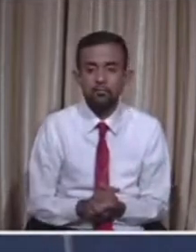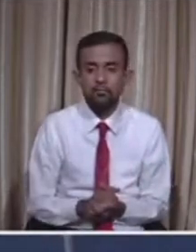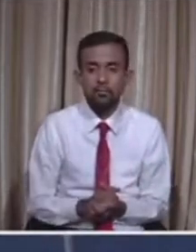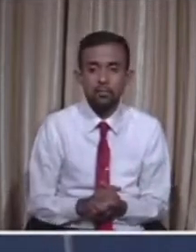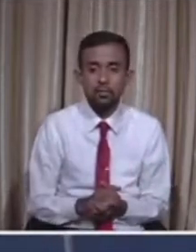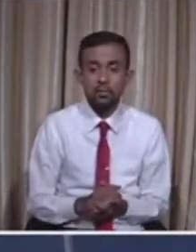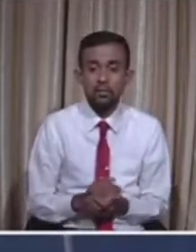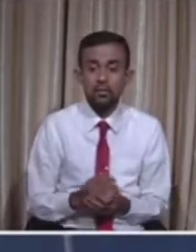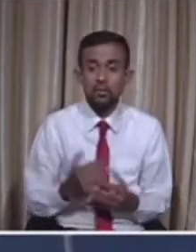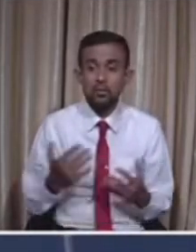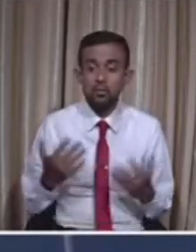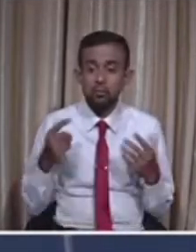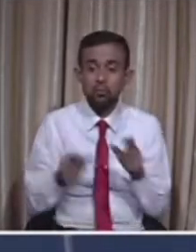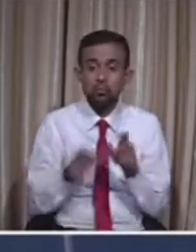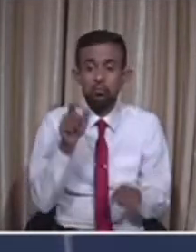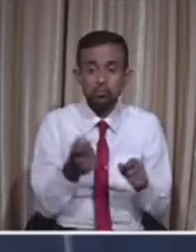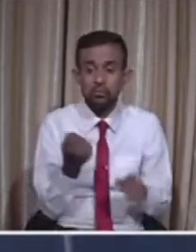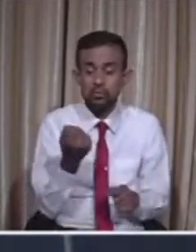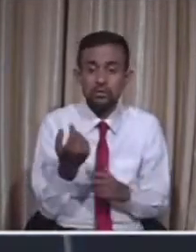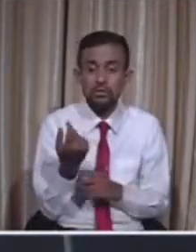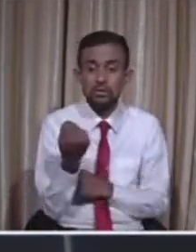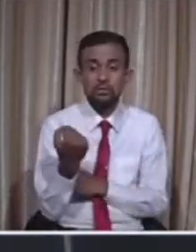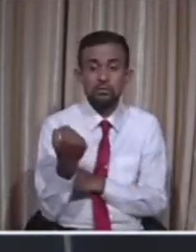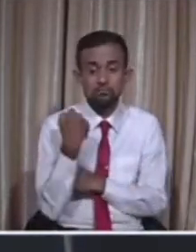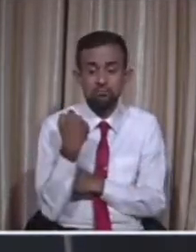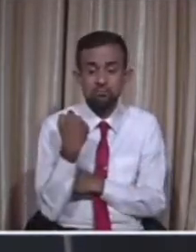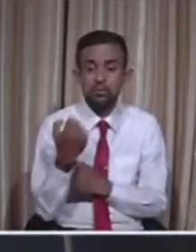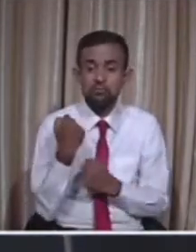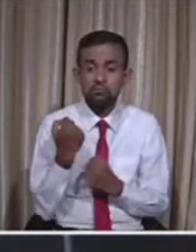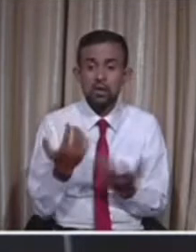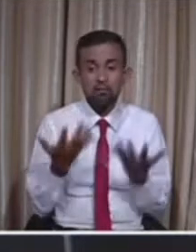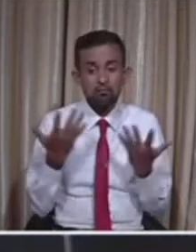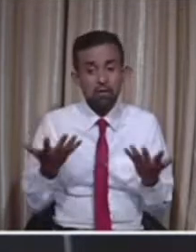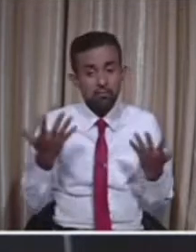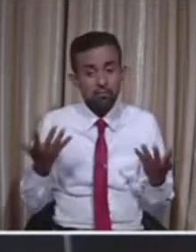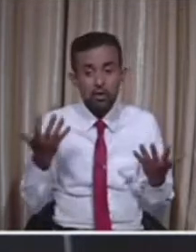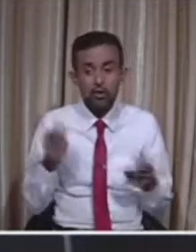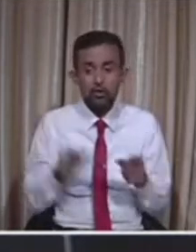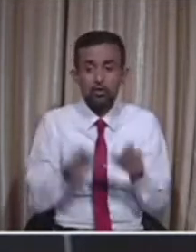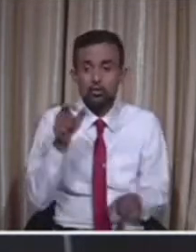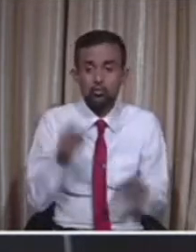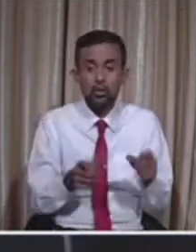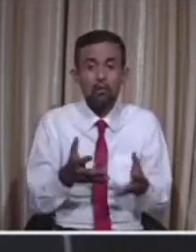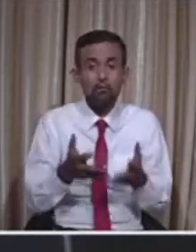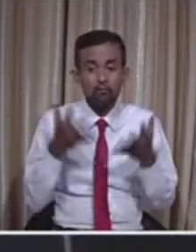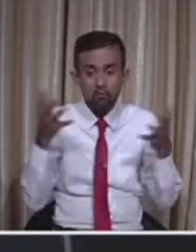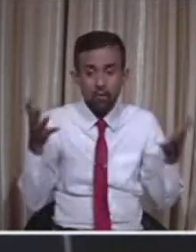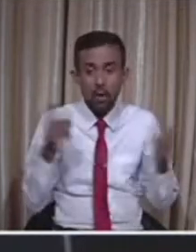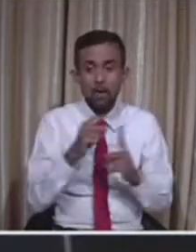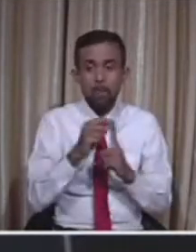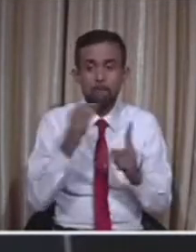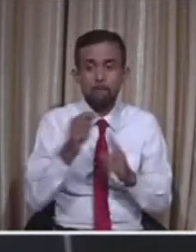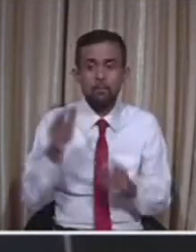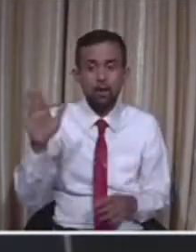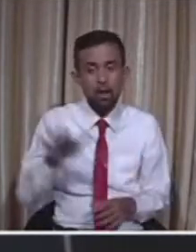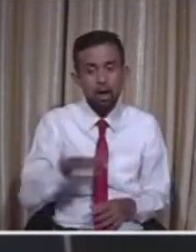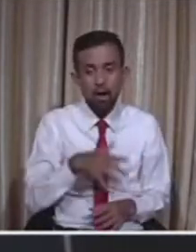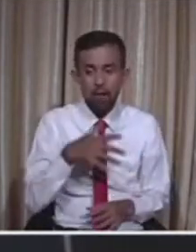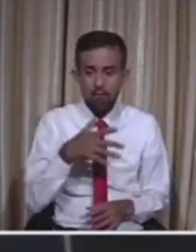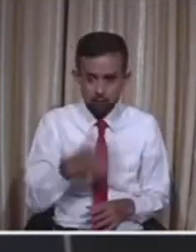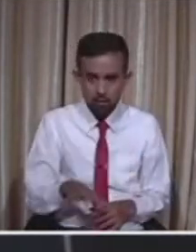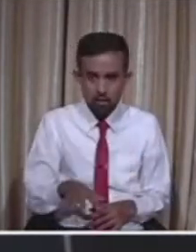bahu balaya mudal balaya tawat vivida balayan thibitcha yam yam piris thamai wadipura parlimentuwata aawa